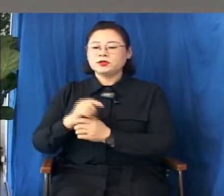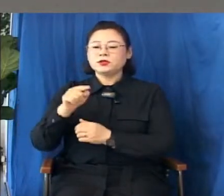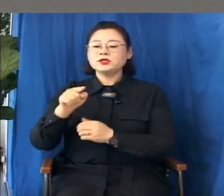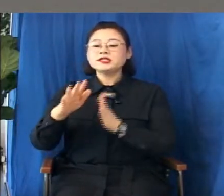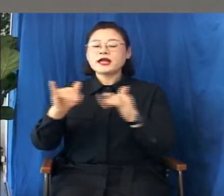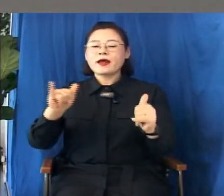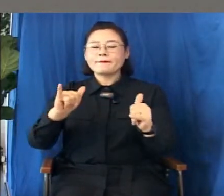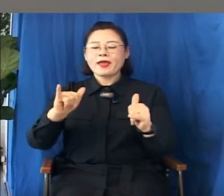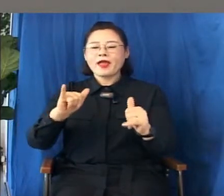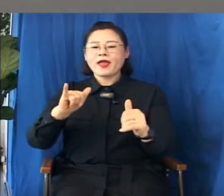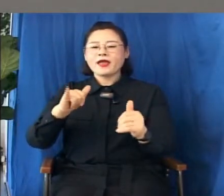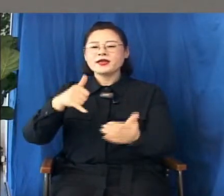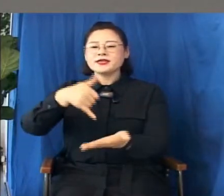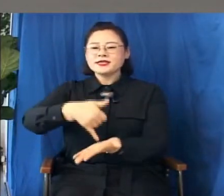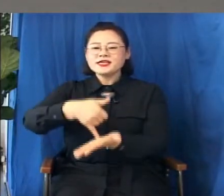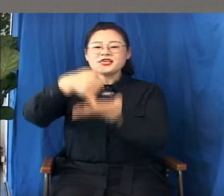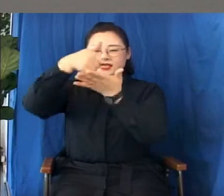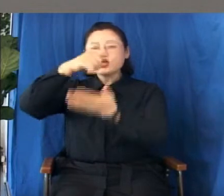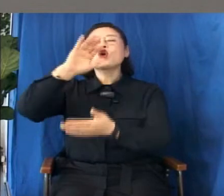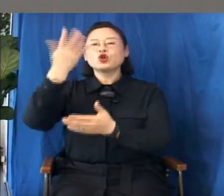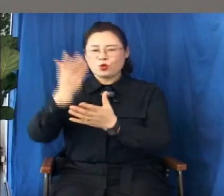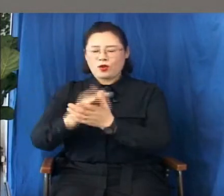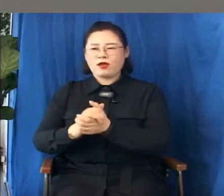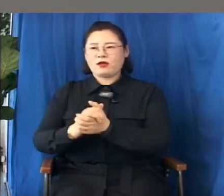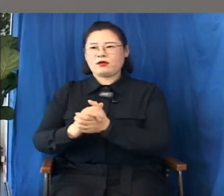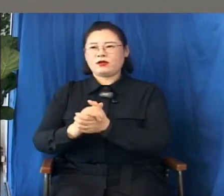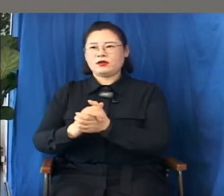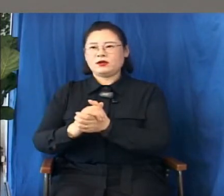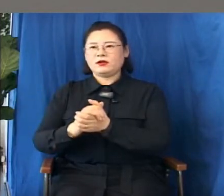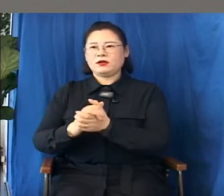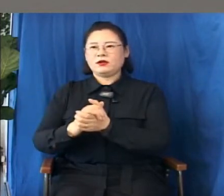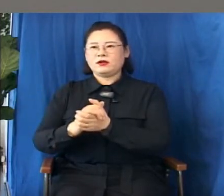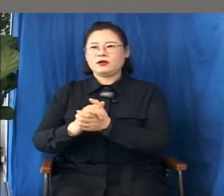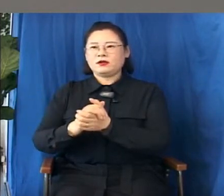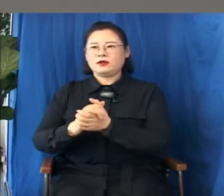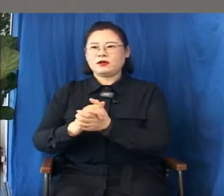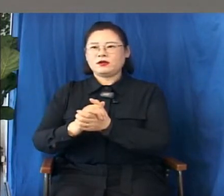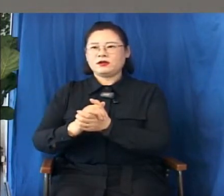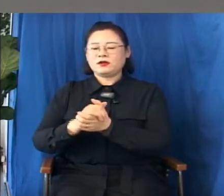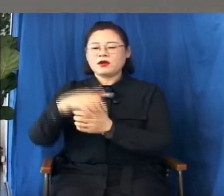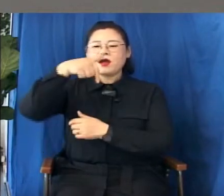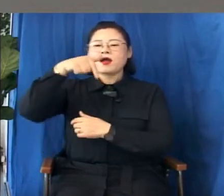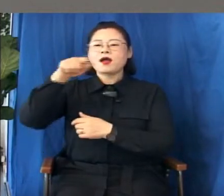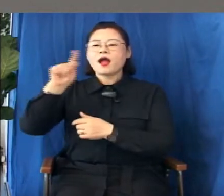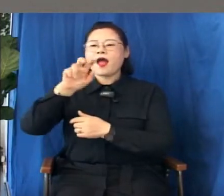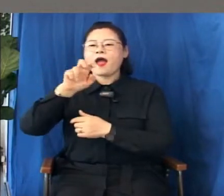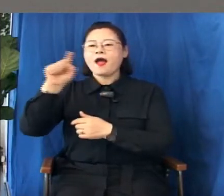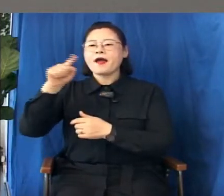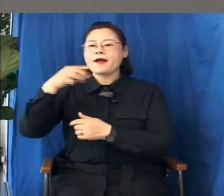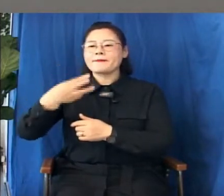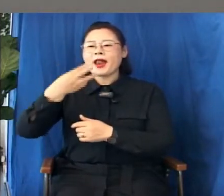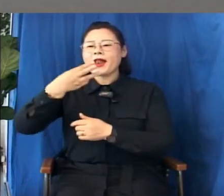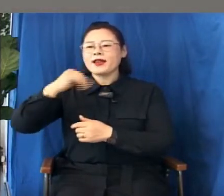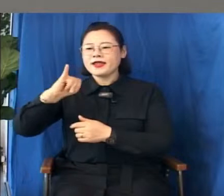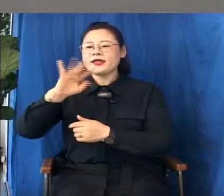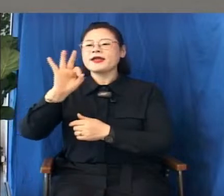인격이 되는 거예요. 이 사람의 이름이 이름값을 하고 있는 거예요, 지금.